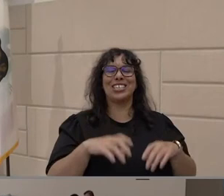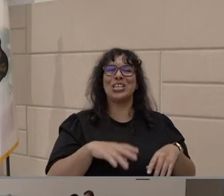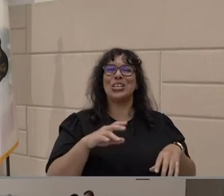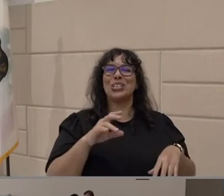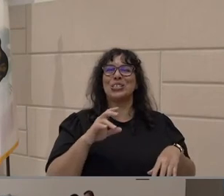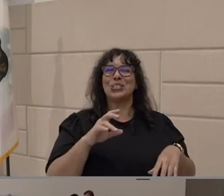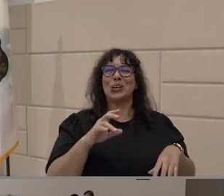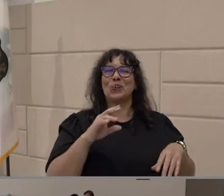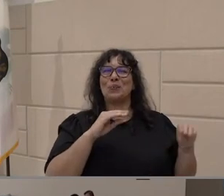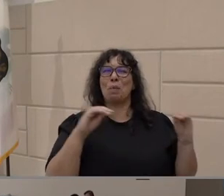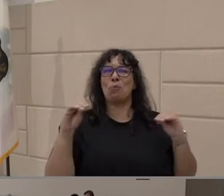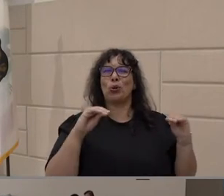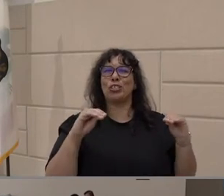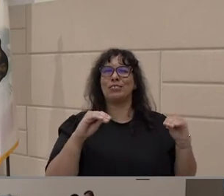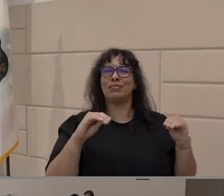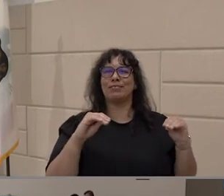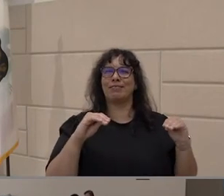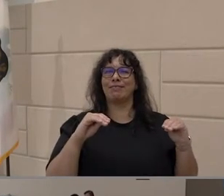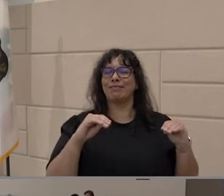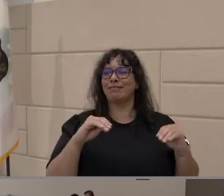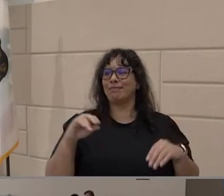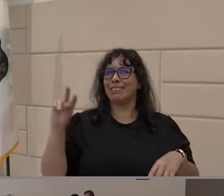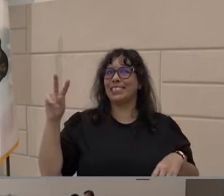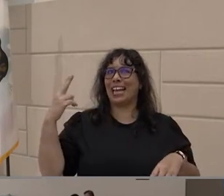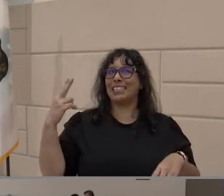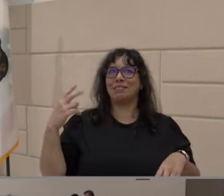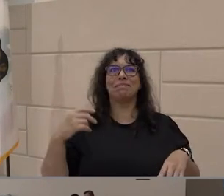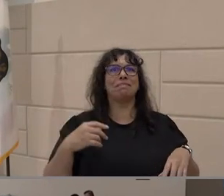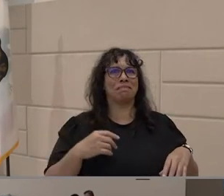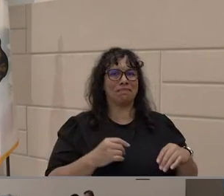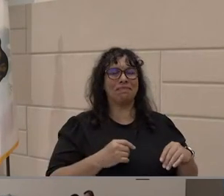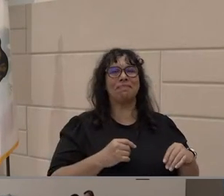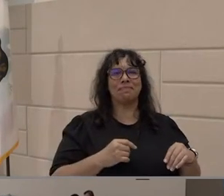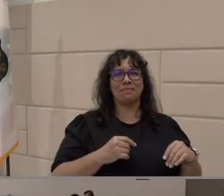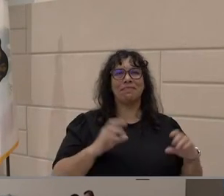ដូច្នេះយើងត្រូវការអ្នកគ្រប់គ្រង